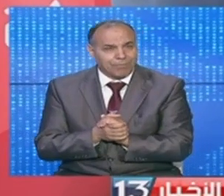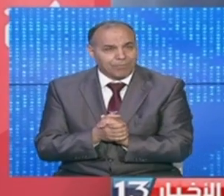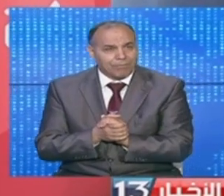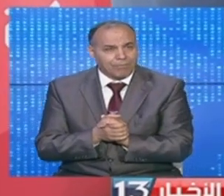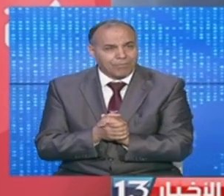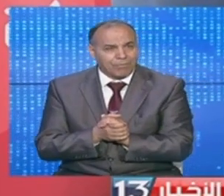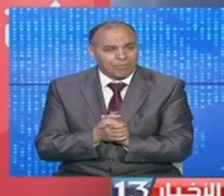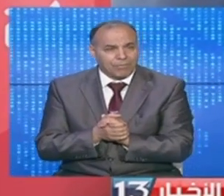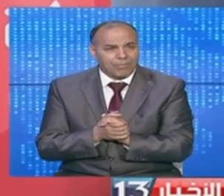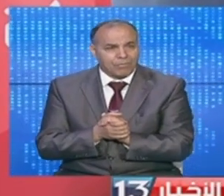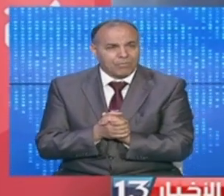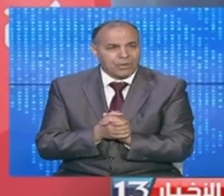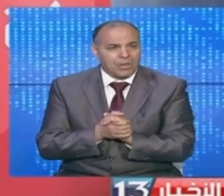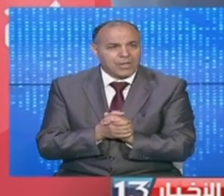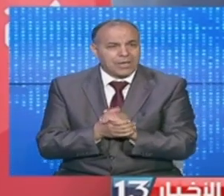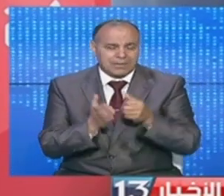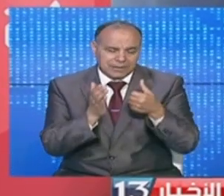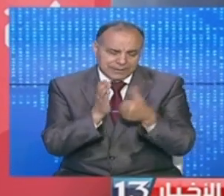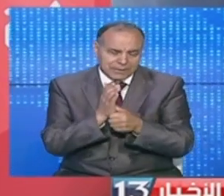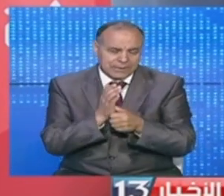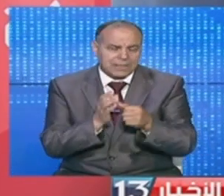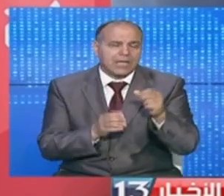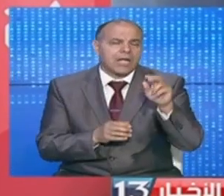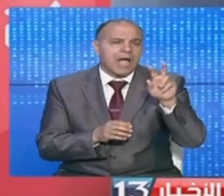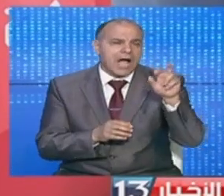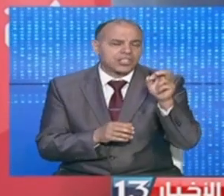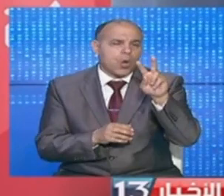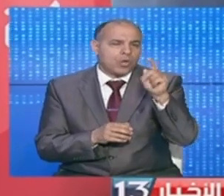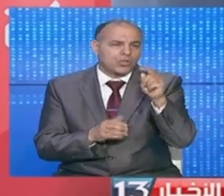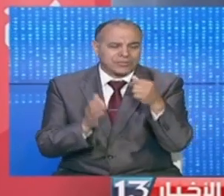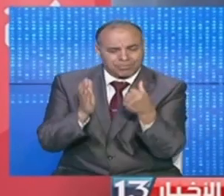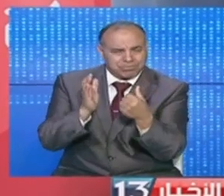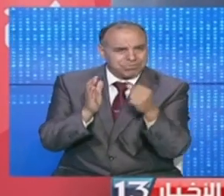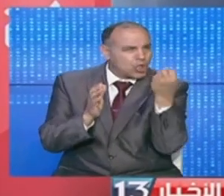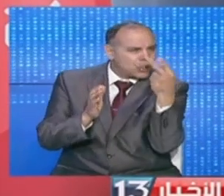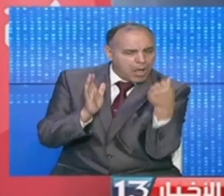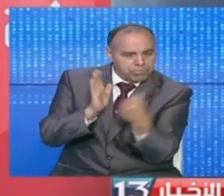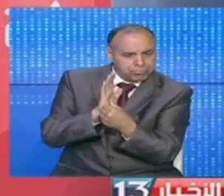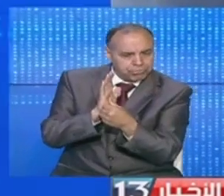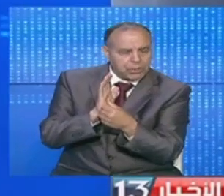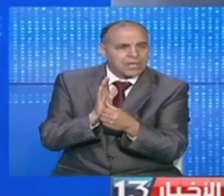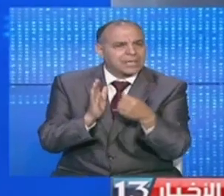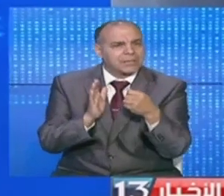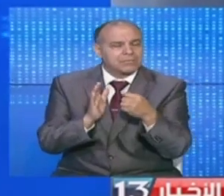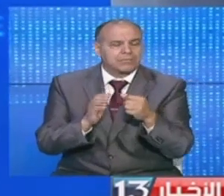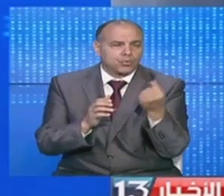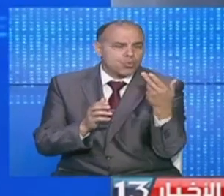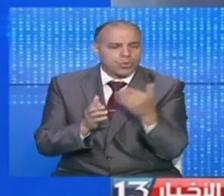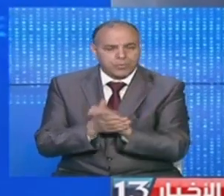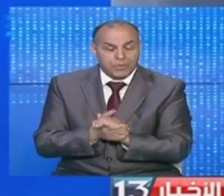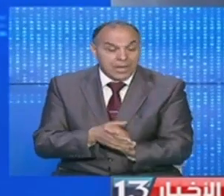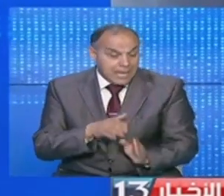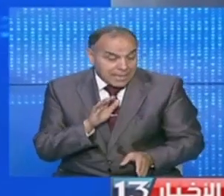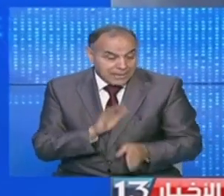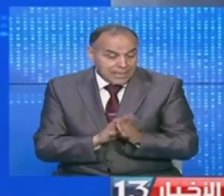الضغط على نجمة 1021 نجمة رقم بطاقة التعريف الوطنية دياز. مع